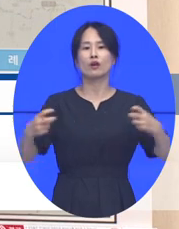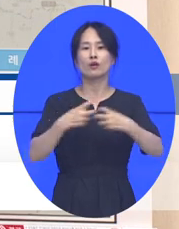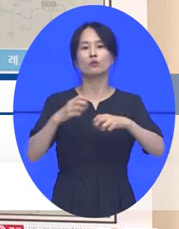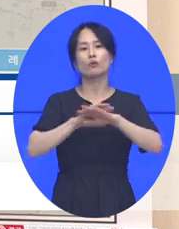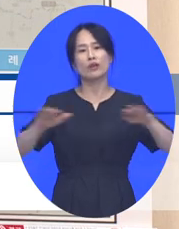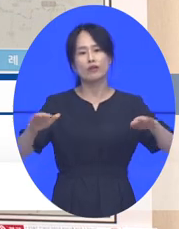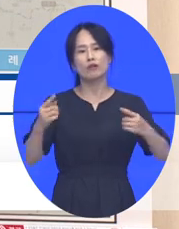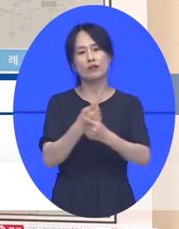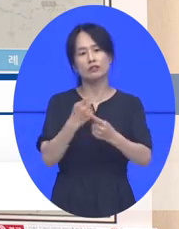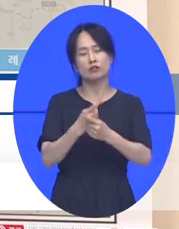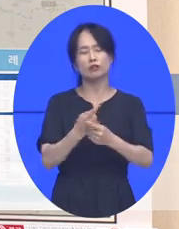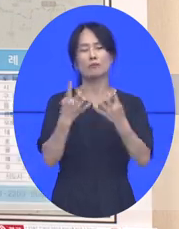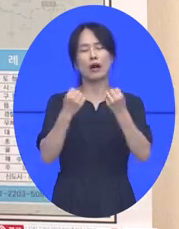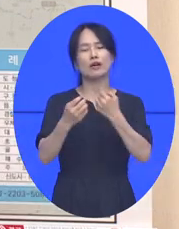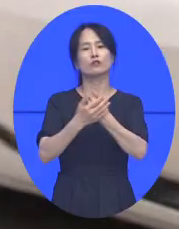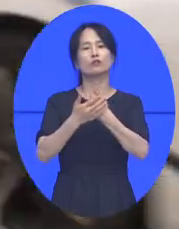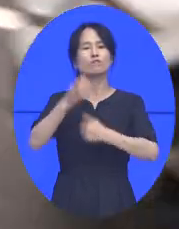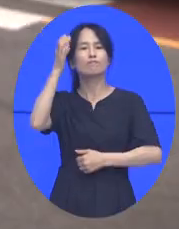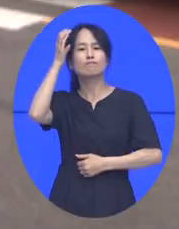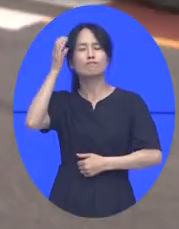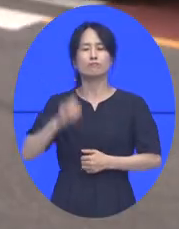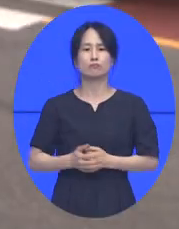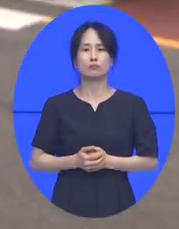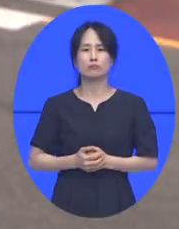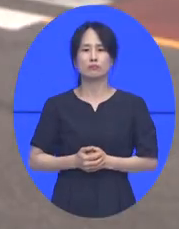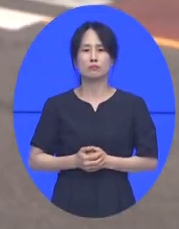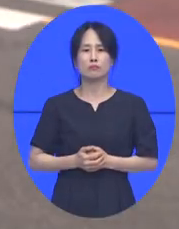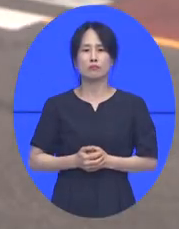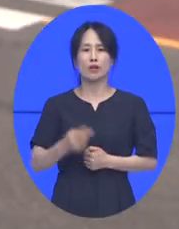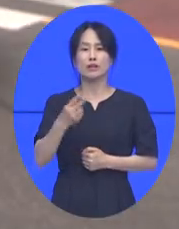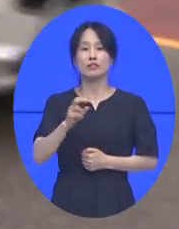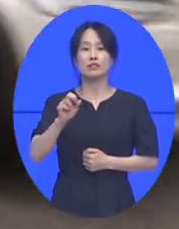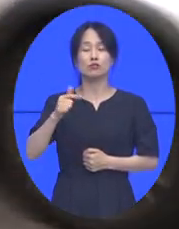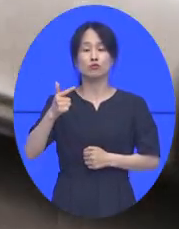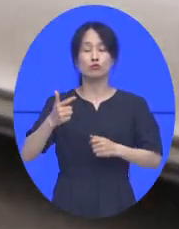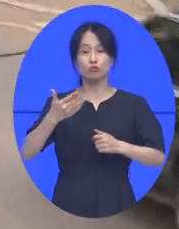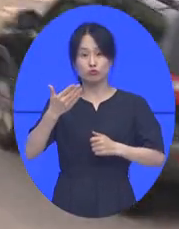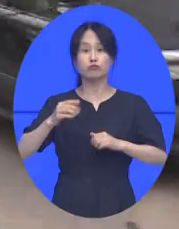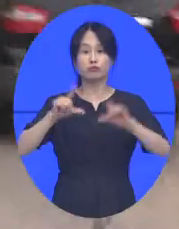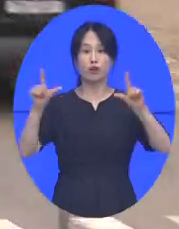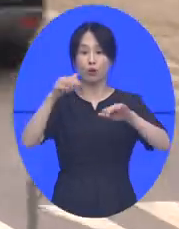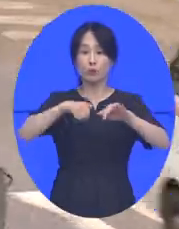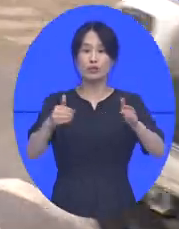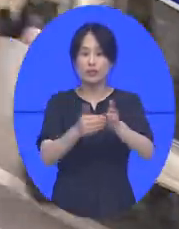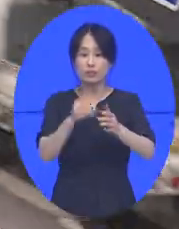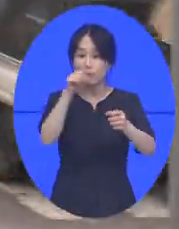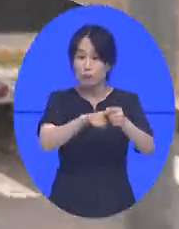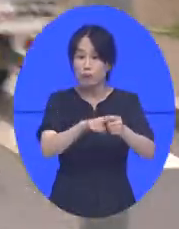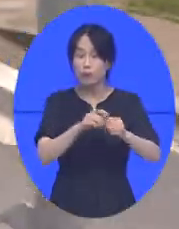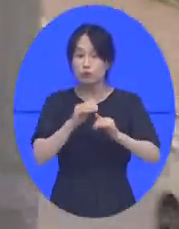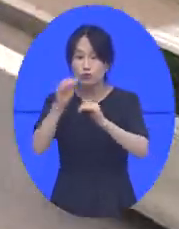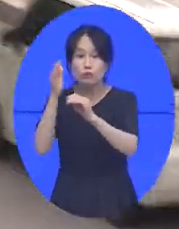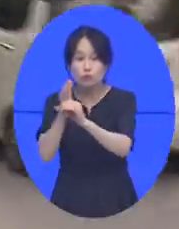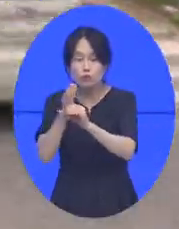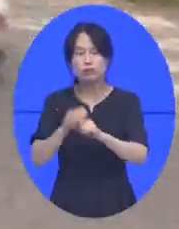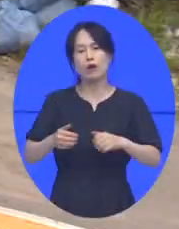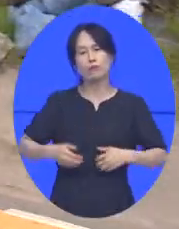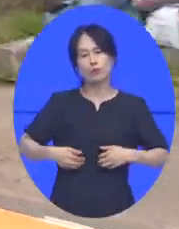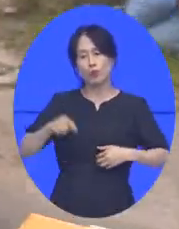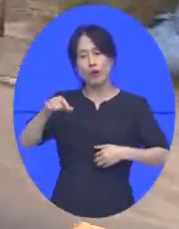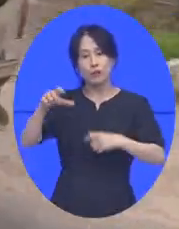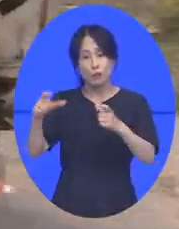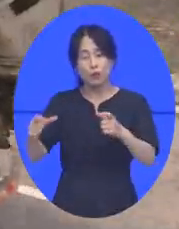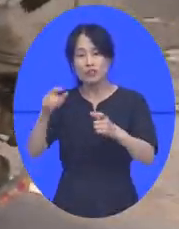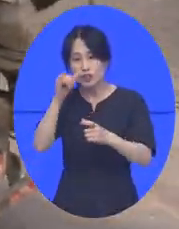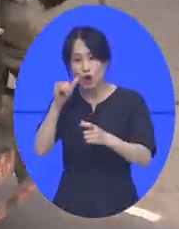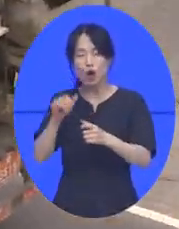많은 도움이 될 것으로 기대합니다 경기도는 2029년 준공을 목표로 추진하고 있지만 필요한 일부 구간에